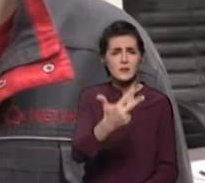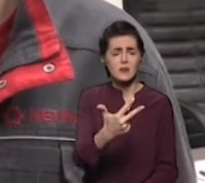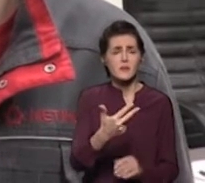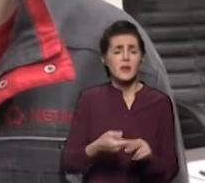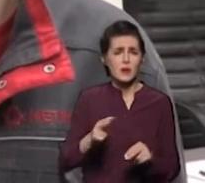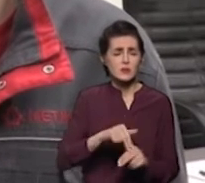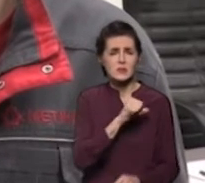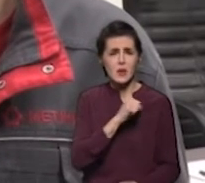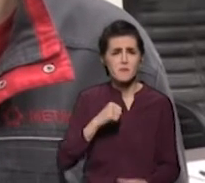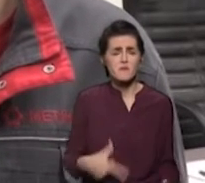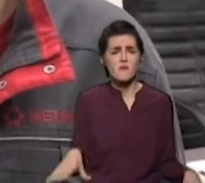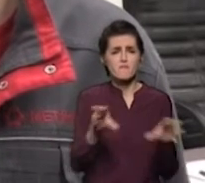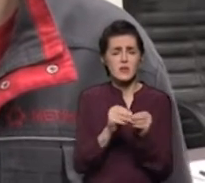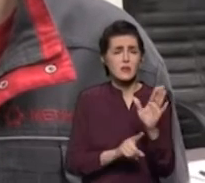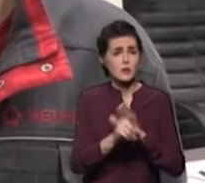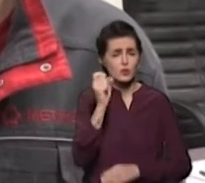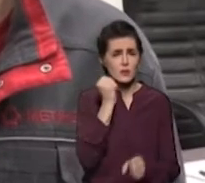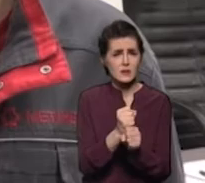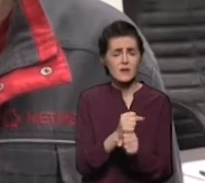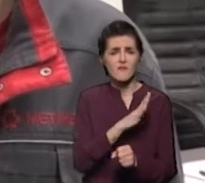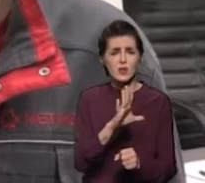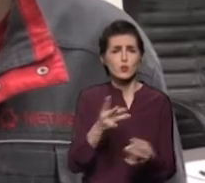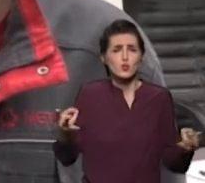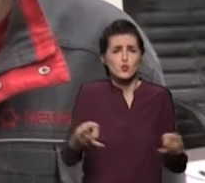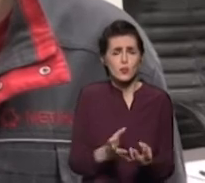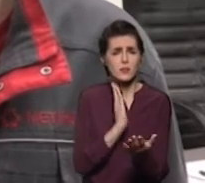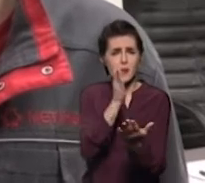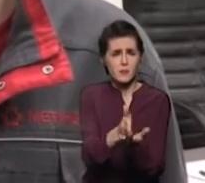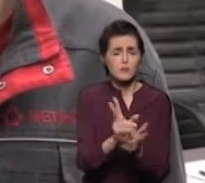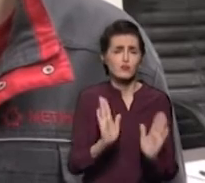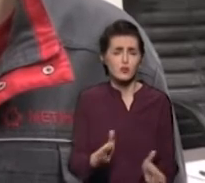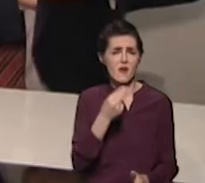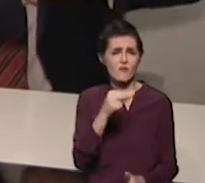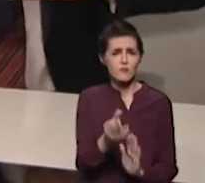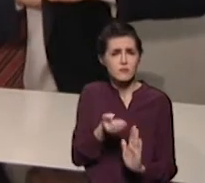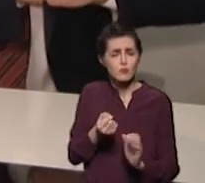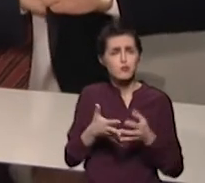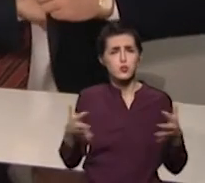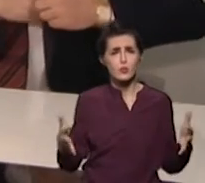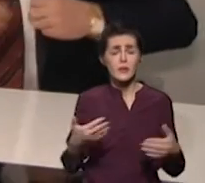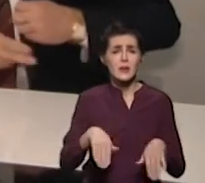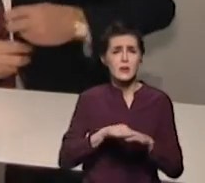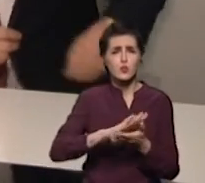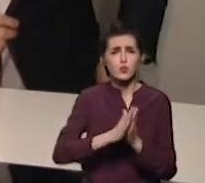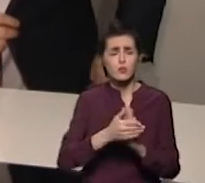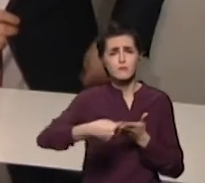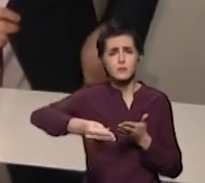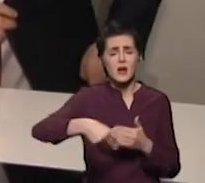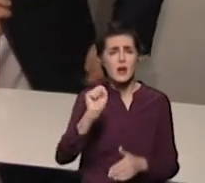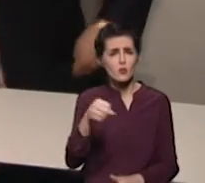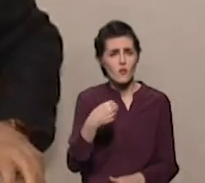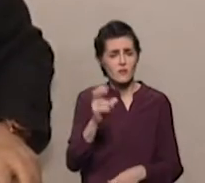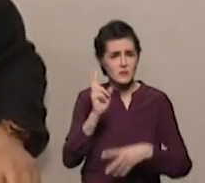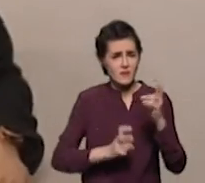сказати, які, якщо в місті щось починають робити в одному нужному направленні, то від цього ефект виходить більше. Таку ж угоду укладають і